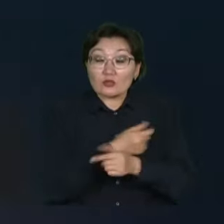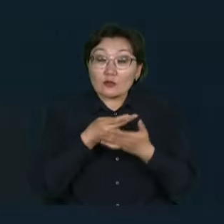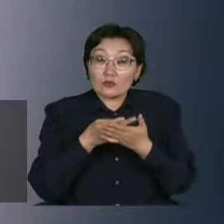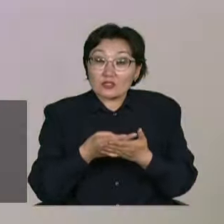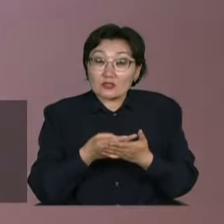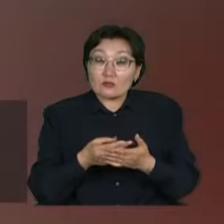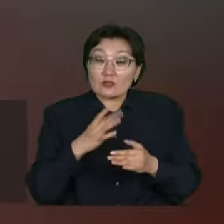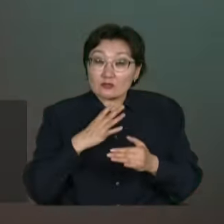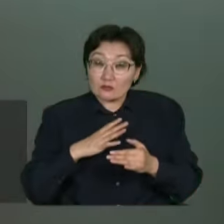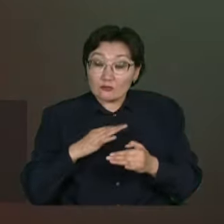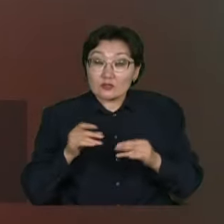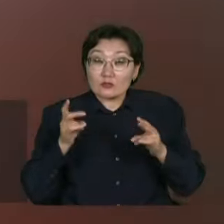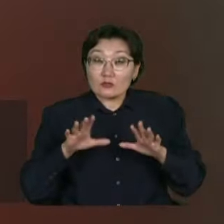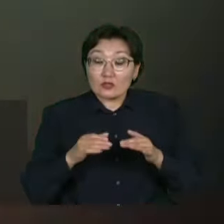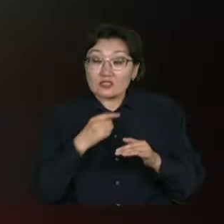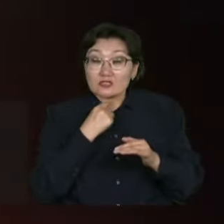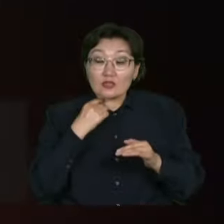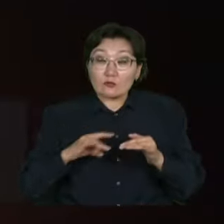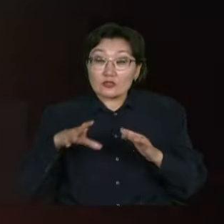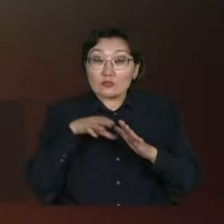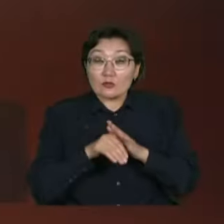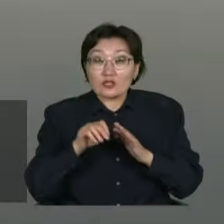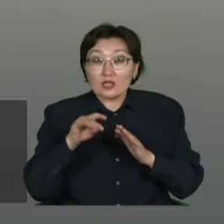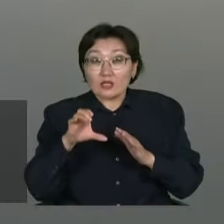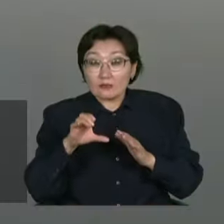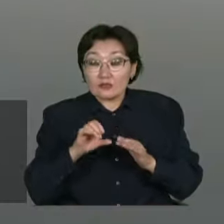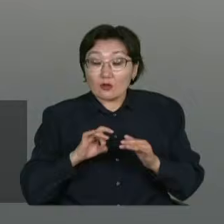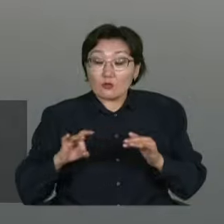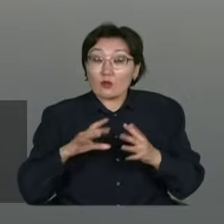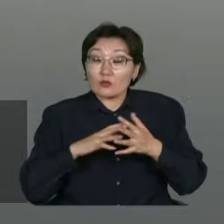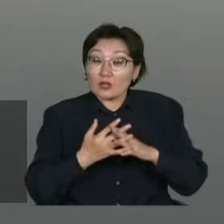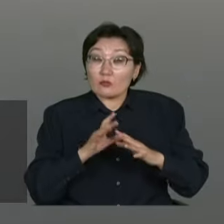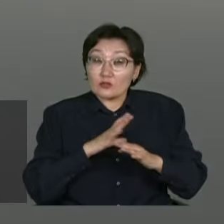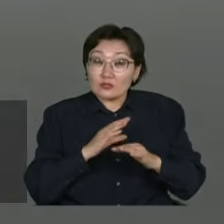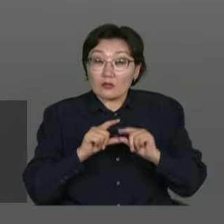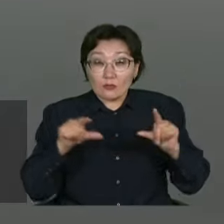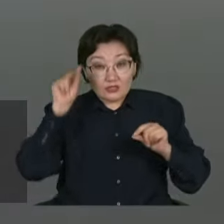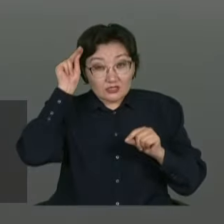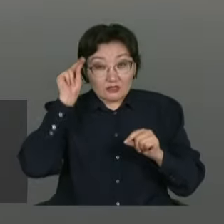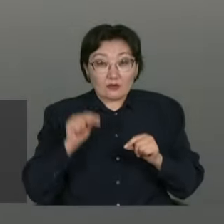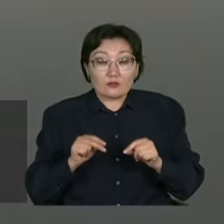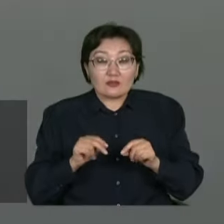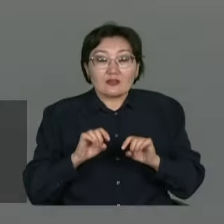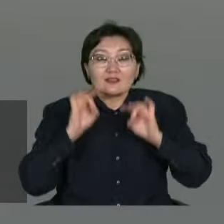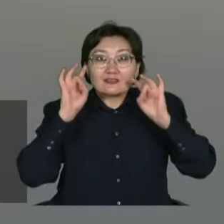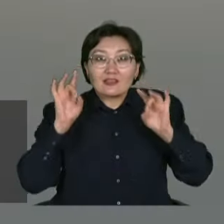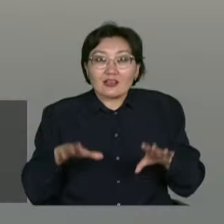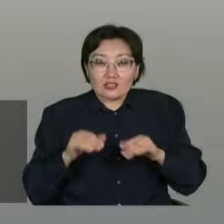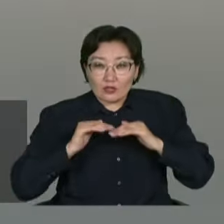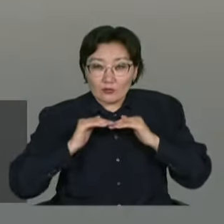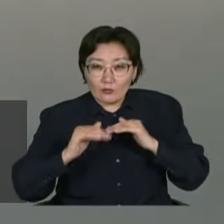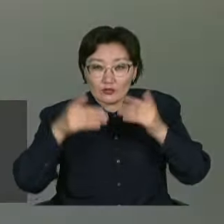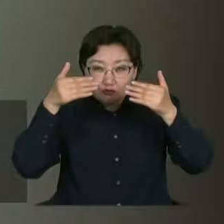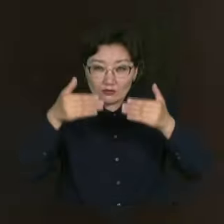алуына тура келді. Оқиға Талғар ауданына қарасты Жалғамыс ауылында болған. Анықталғандай білім ордасында табан асты еден сырлап, қабырға